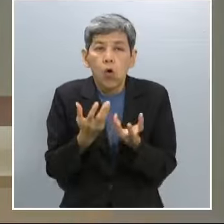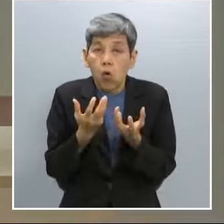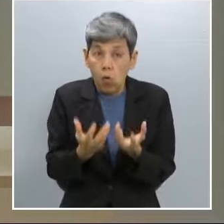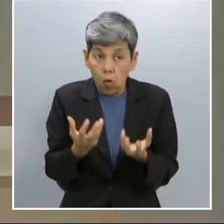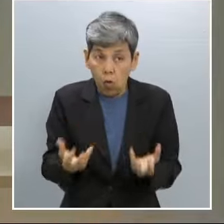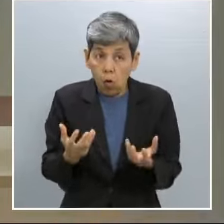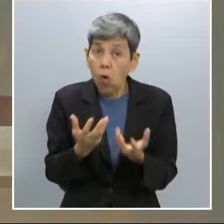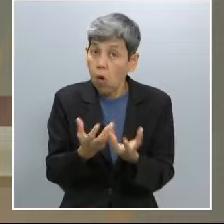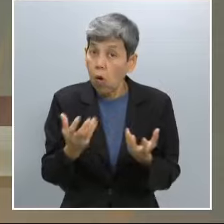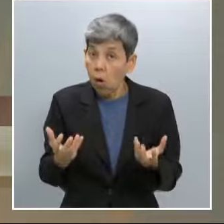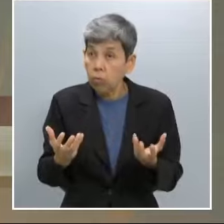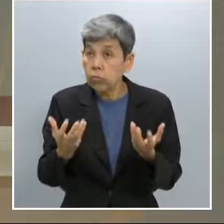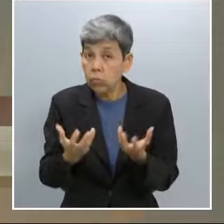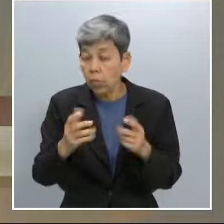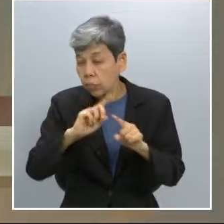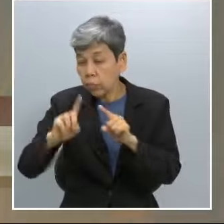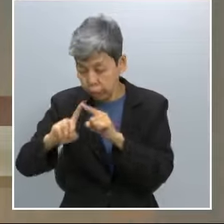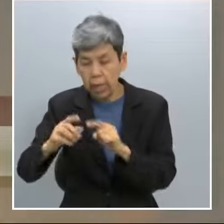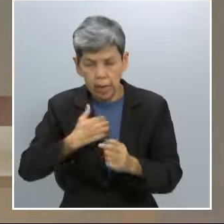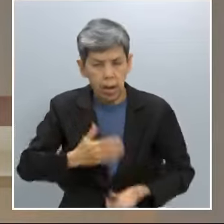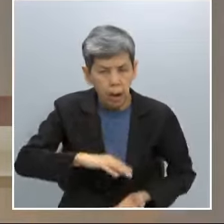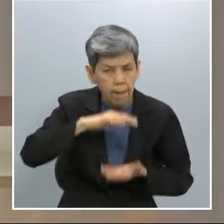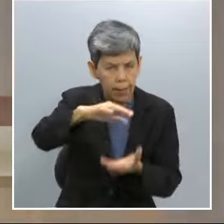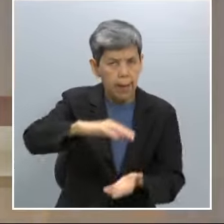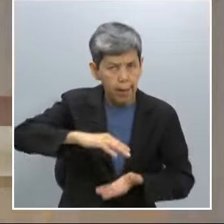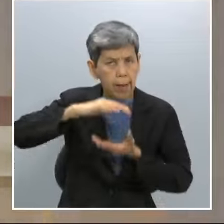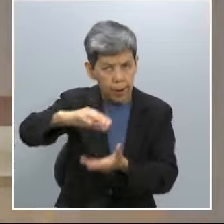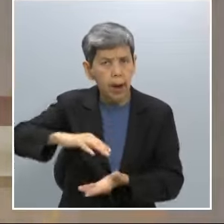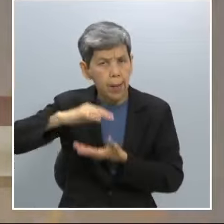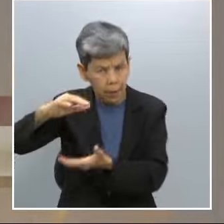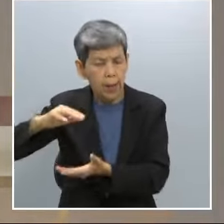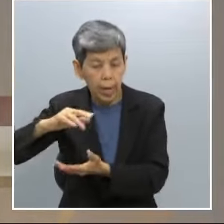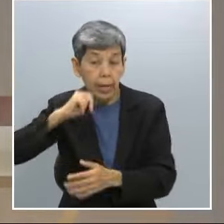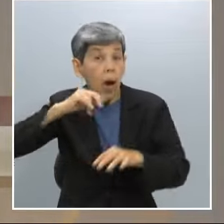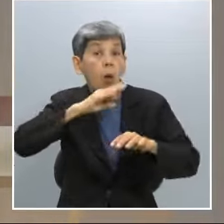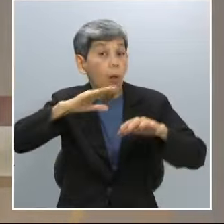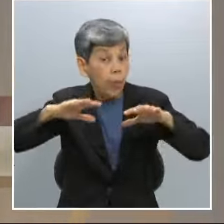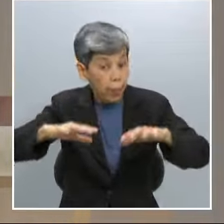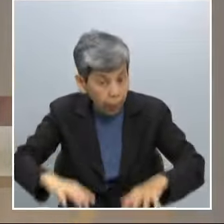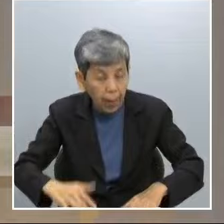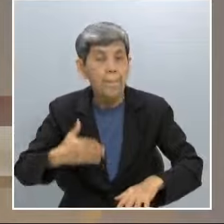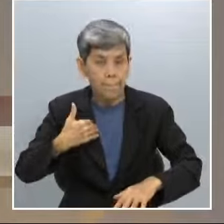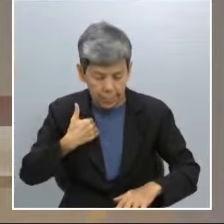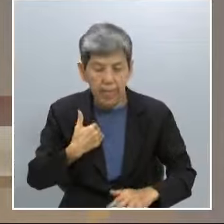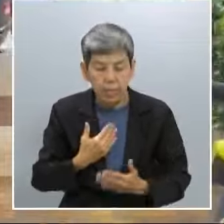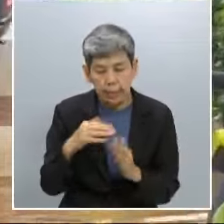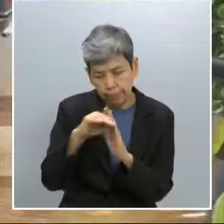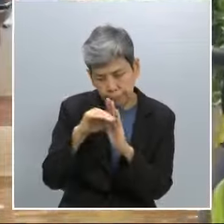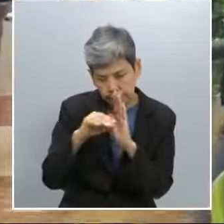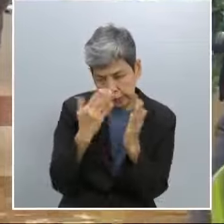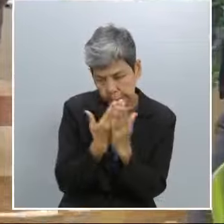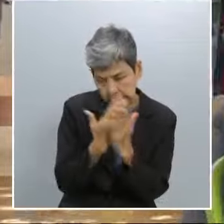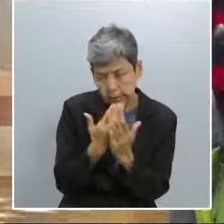กรณ์ต่างๆจะทยอยเข้ามาแล้วหลังน้ำลดก็จะมีเกณฑ์การช่วยเหลือที่เป็นขั้นเป็นต